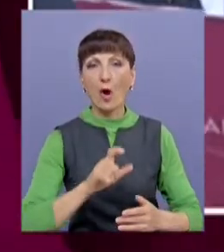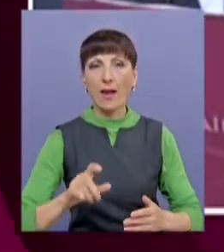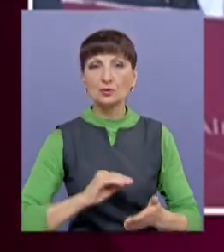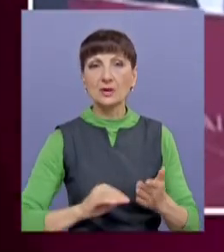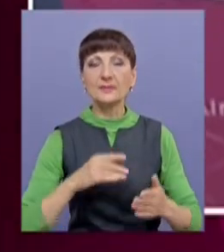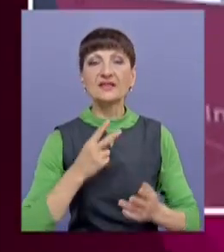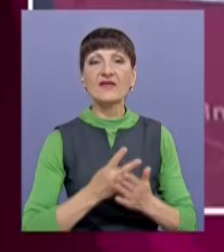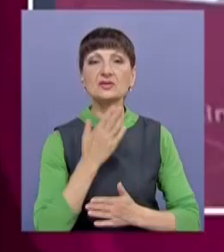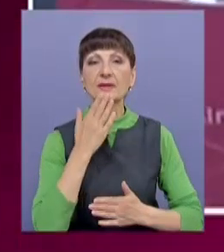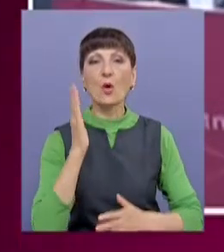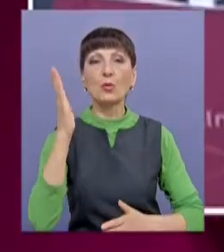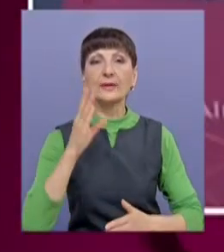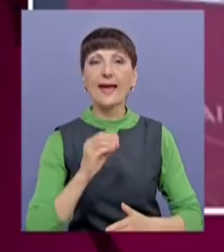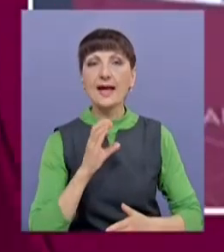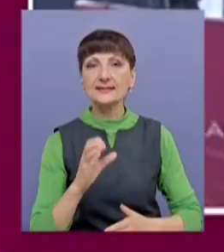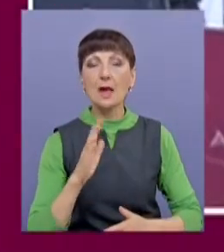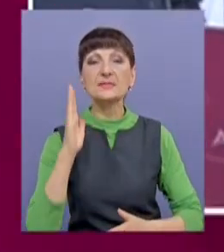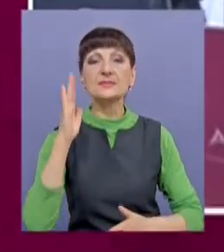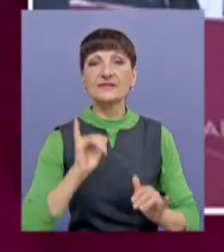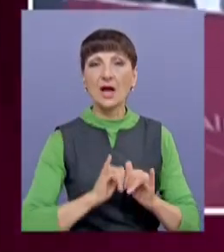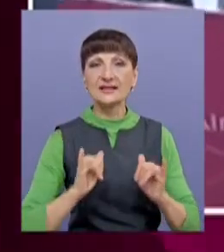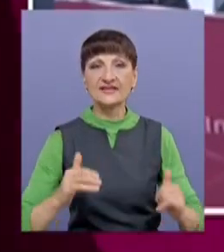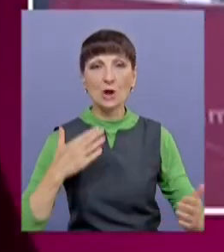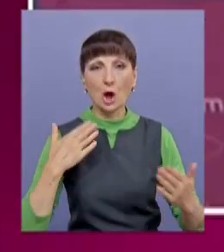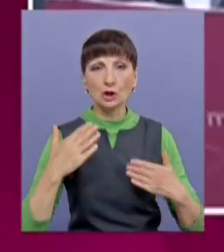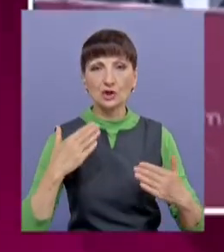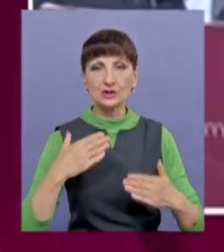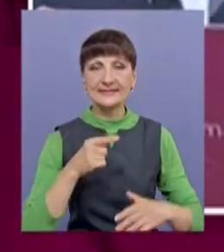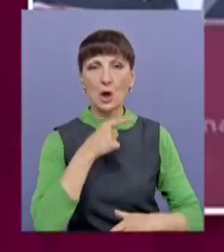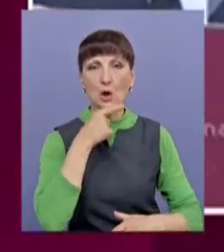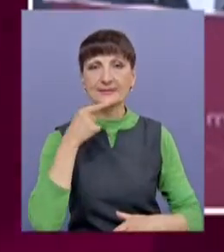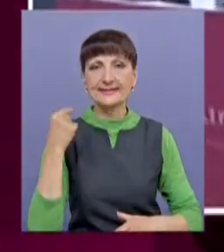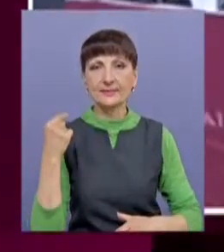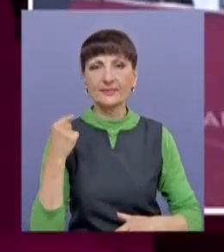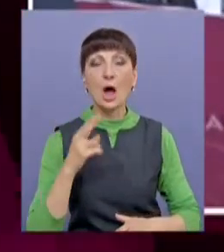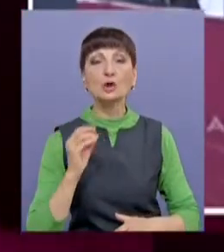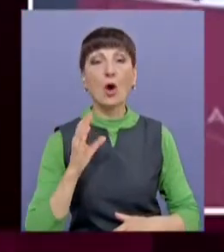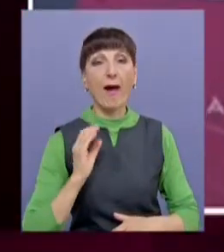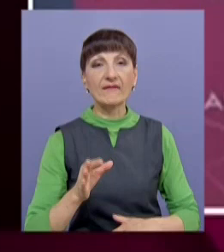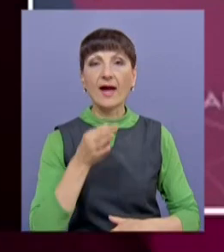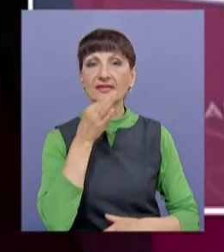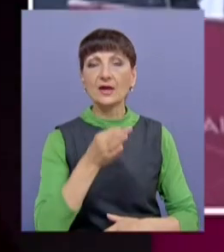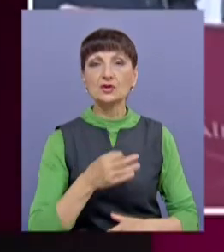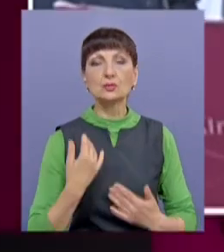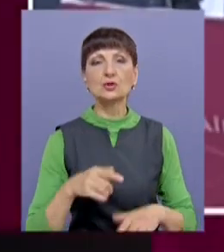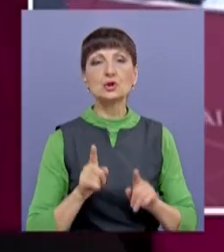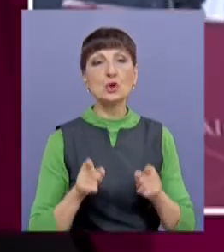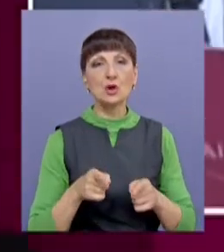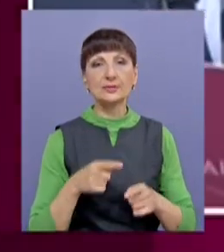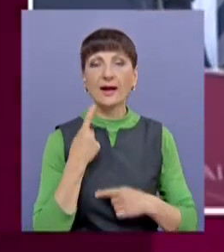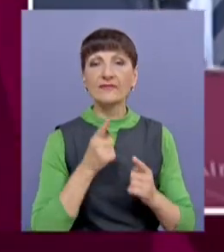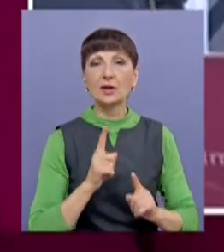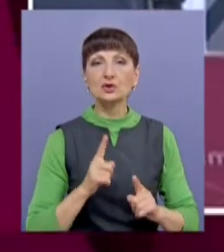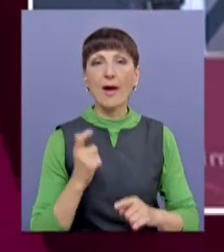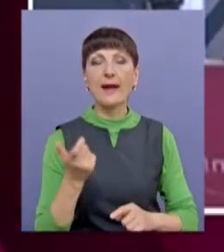о будущем ЕАЭС и перспективах развития отношений с Россией. Касым-Жомарт Токаев ответил сдержанно, отметив, что